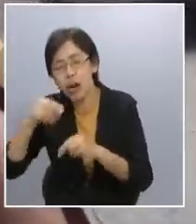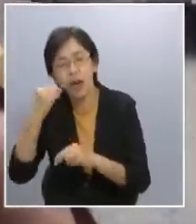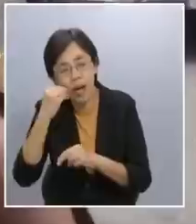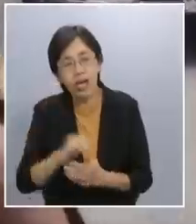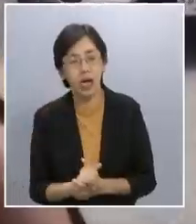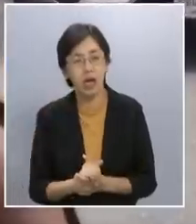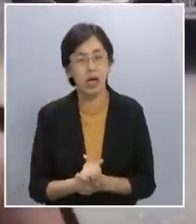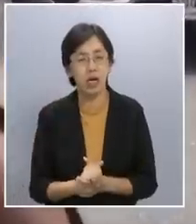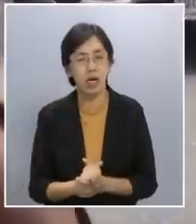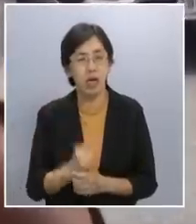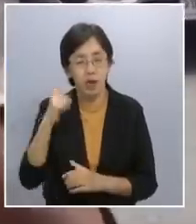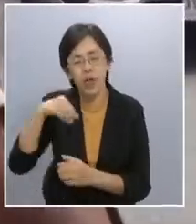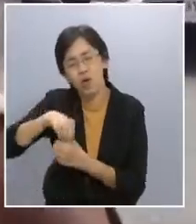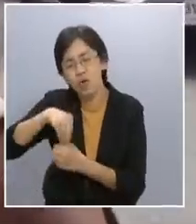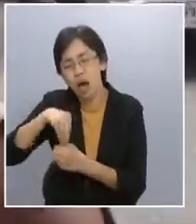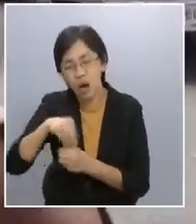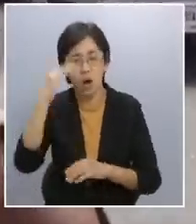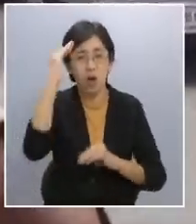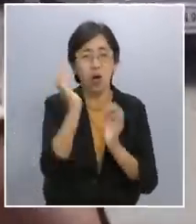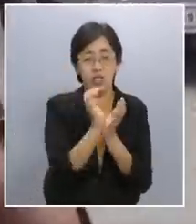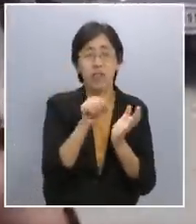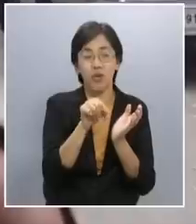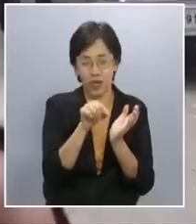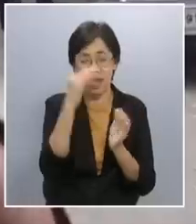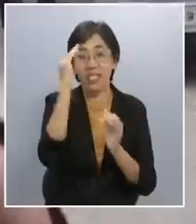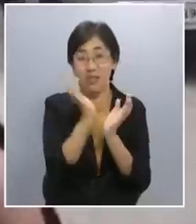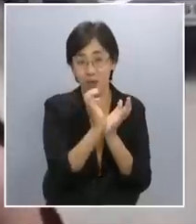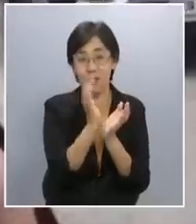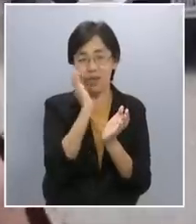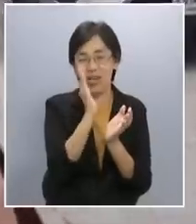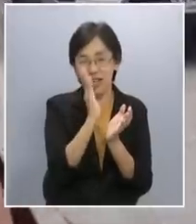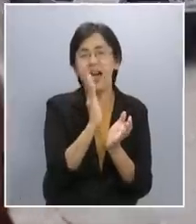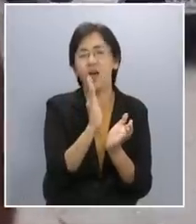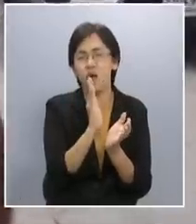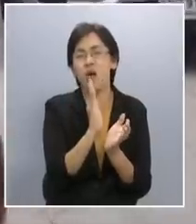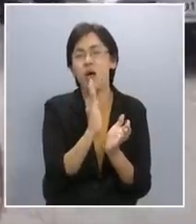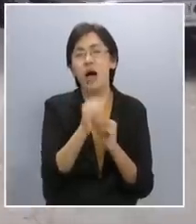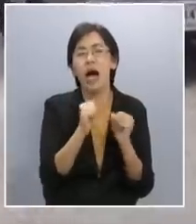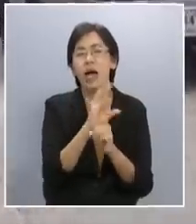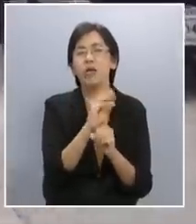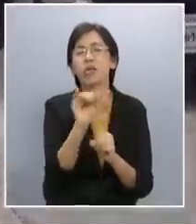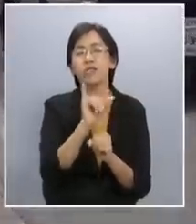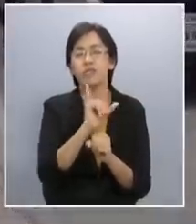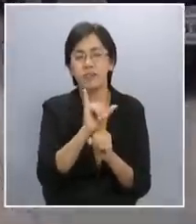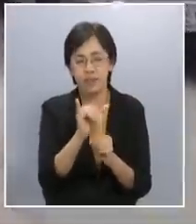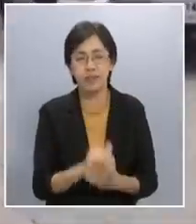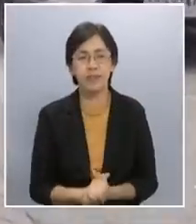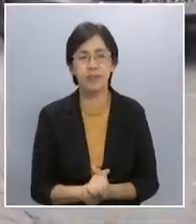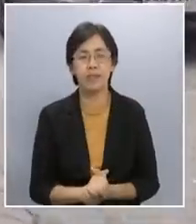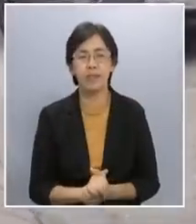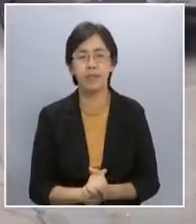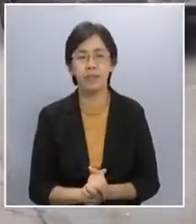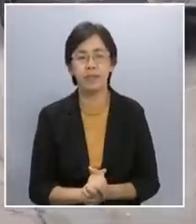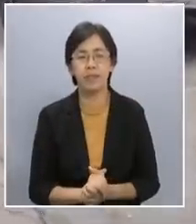นะคะภรรยาเป็นแม่บ้านก็ไม่ใช่ตำรวจไม่ได้รับราชการ เป็นคนธรรมดาเนี่ยอ๋อ เดี๋ยวลองทำให้ชื่อรู้จักกับคุณปุ๋ยคุณปุ๋ยเป็นคน